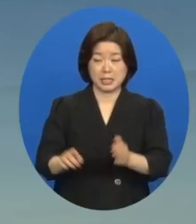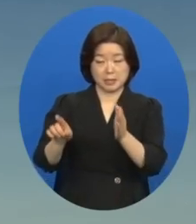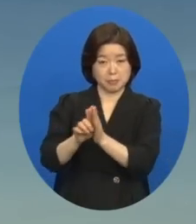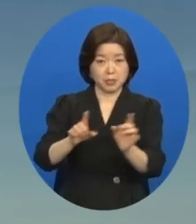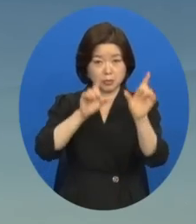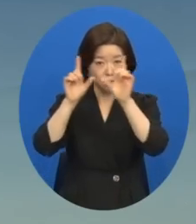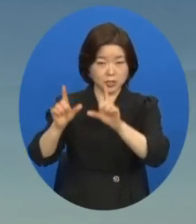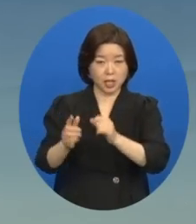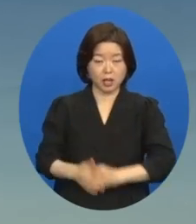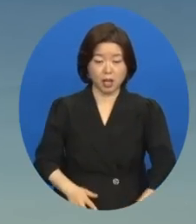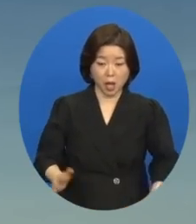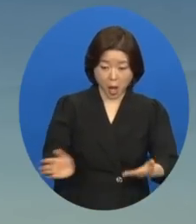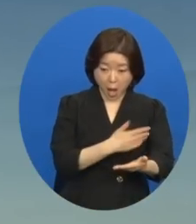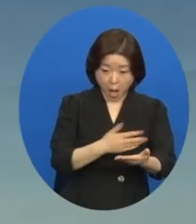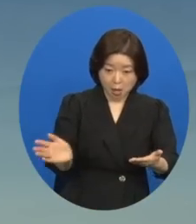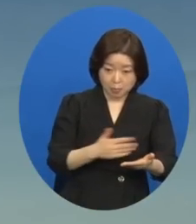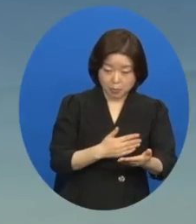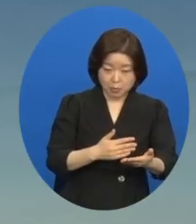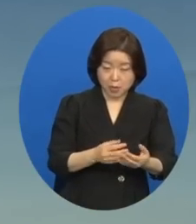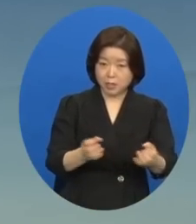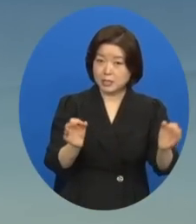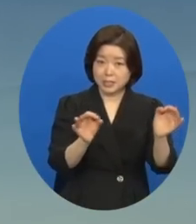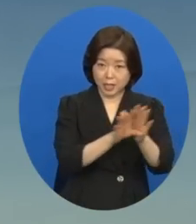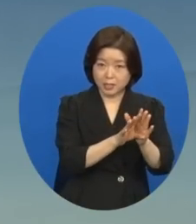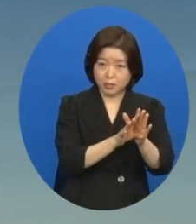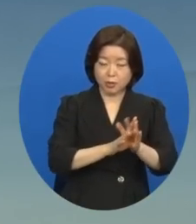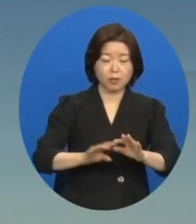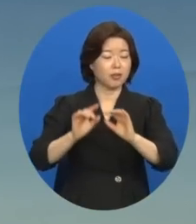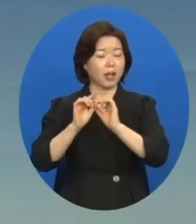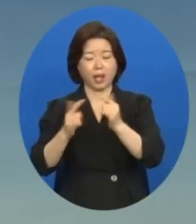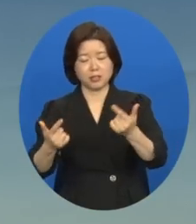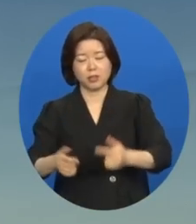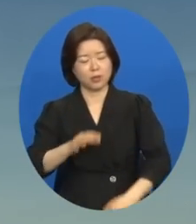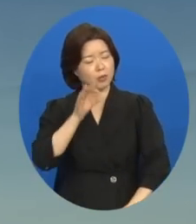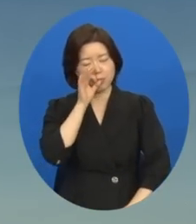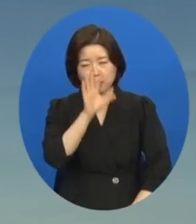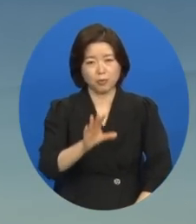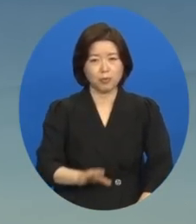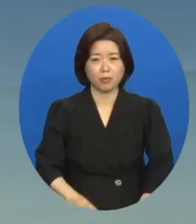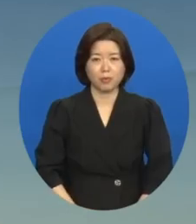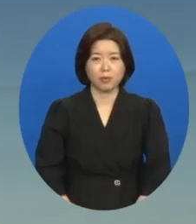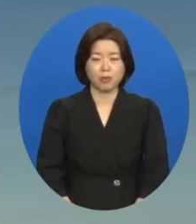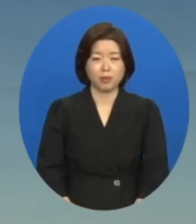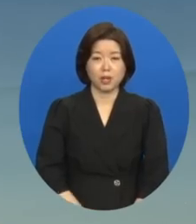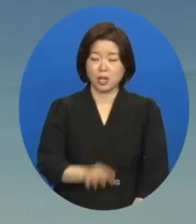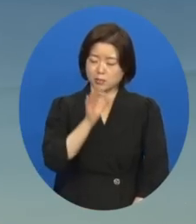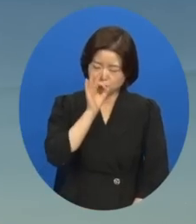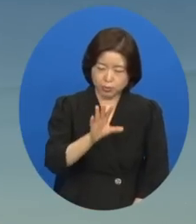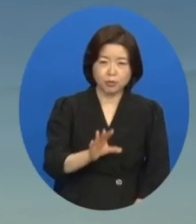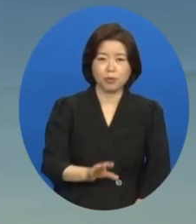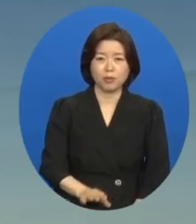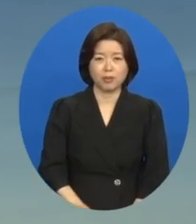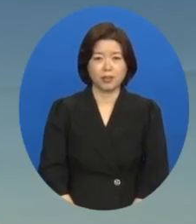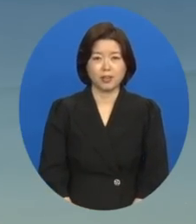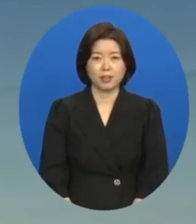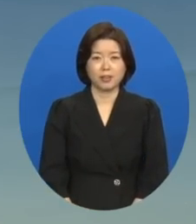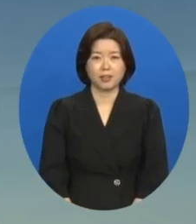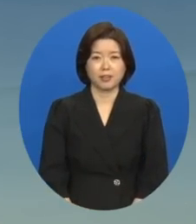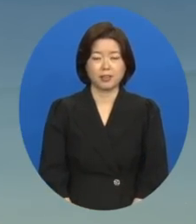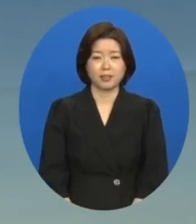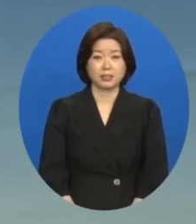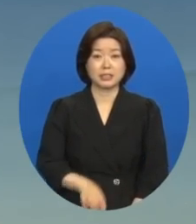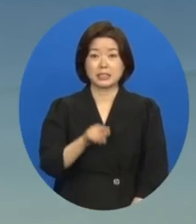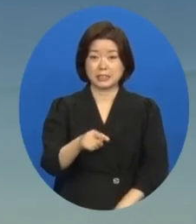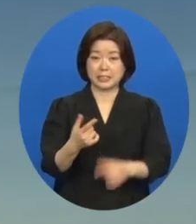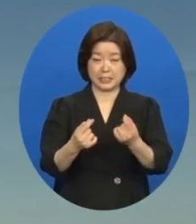신앙생활하면서 그거 비우면 없어진다고 하는 거 아니에요. 불가능해요. 불가능합니다.